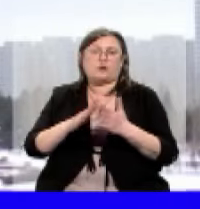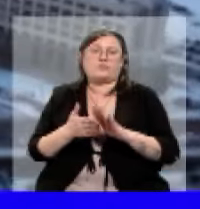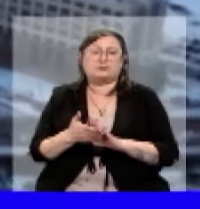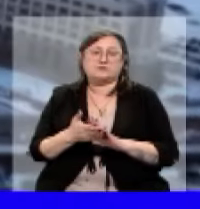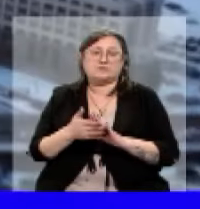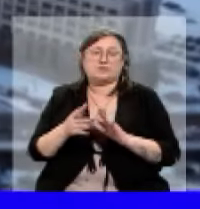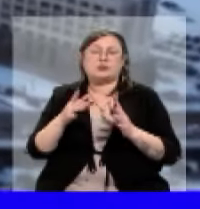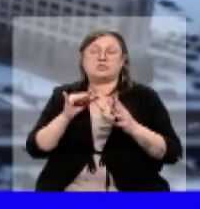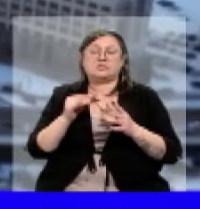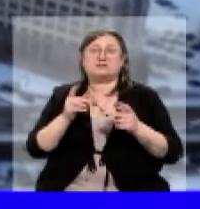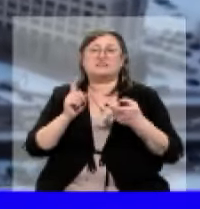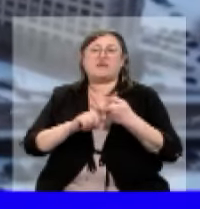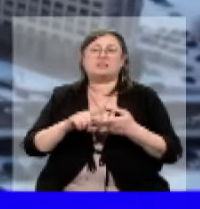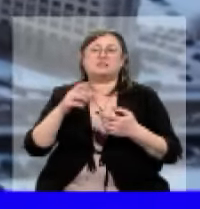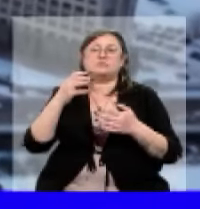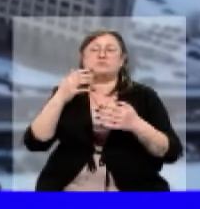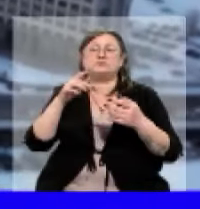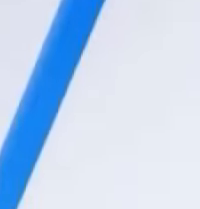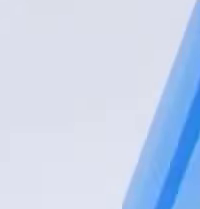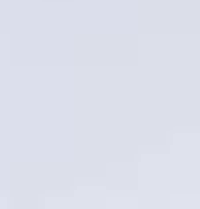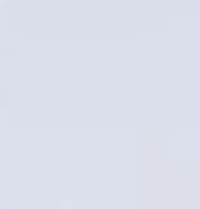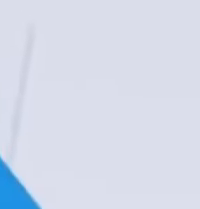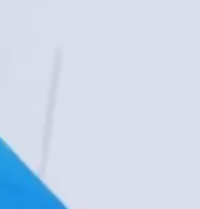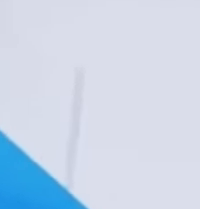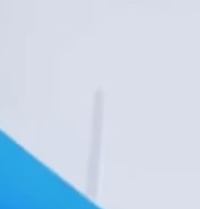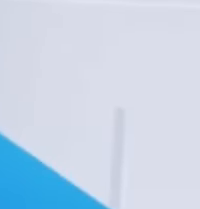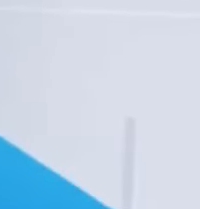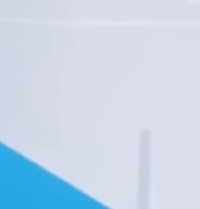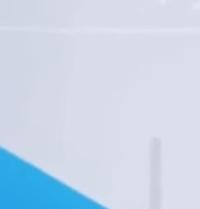тағы 37-сімен келіссөз жүріп жатыр.